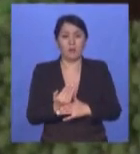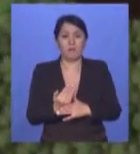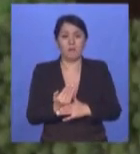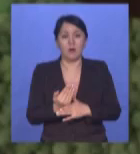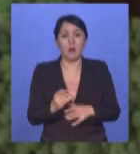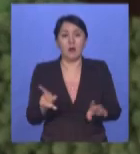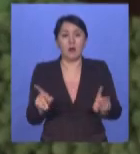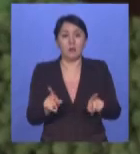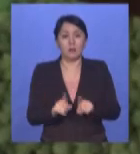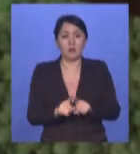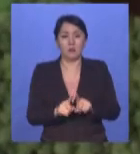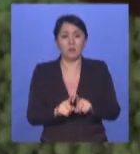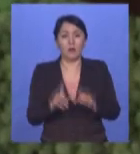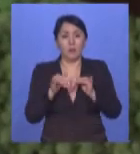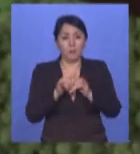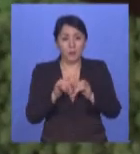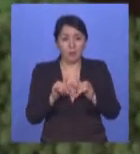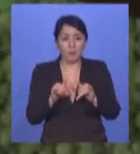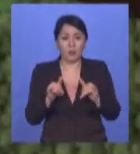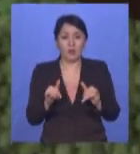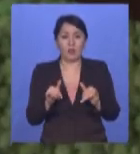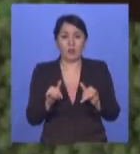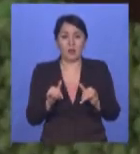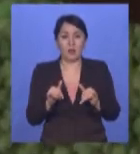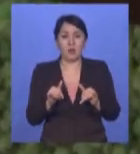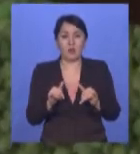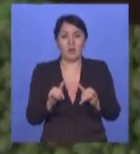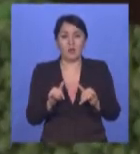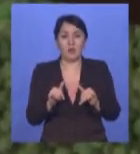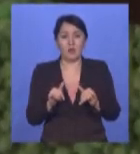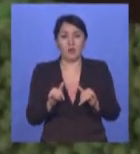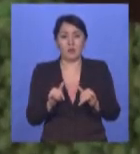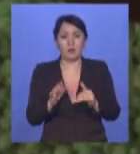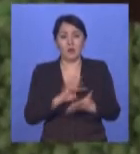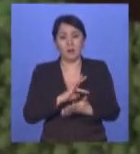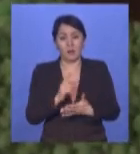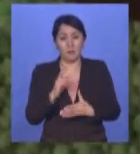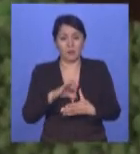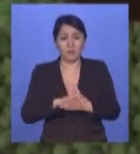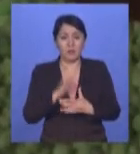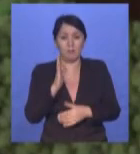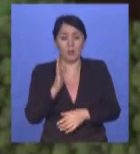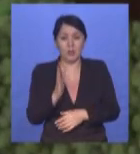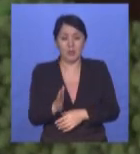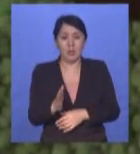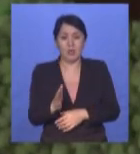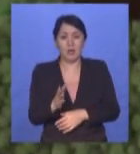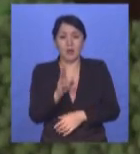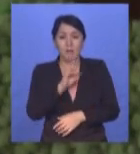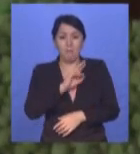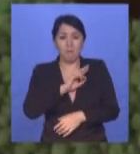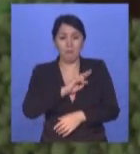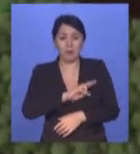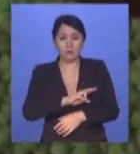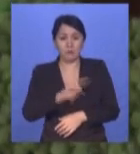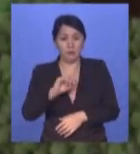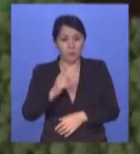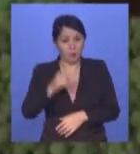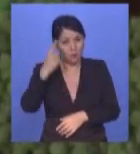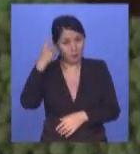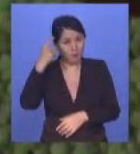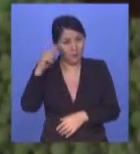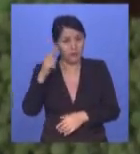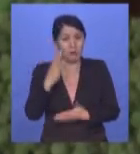парадигмасына сай тұлғалық жағынан дамытуға байланысты жаңа әдістермен таныстырып жатыр. Әрине, бұл әдістердің біз біреуін біліп атырмыз,